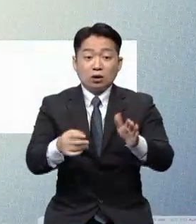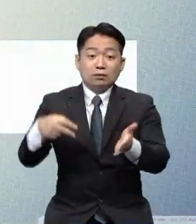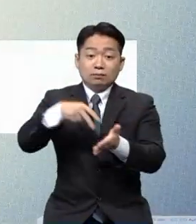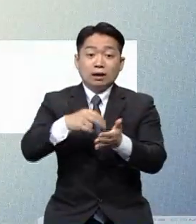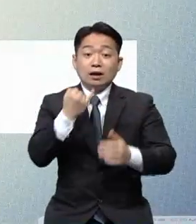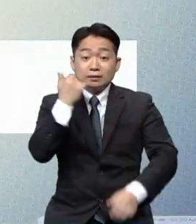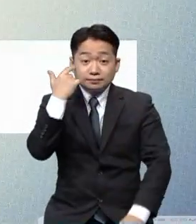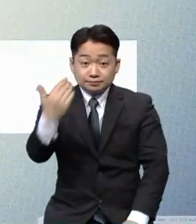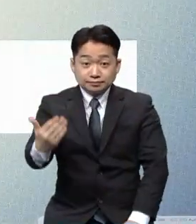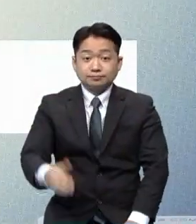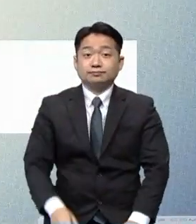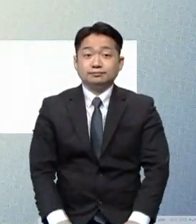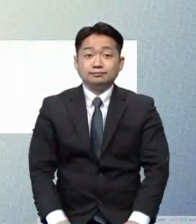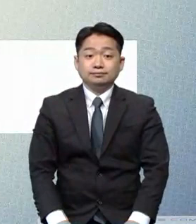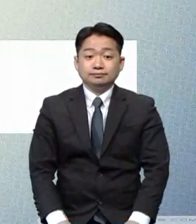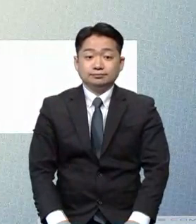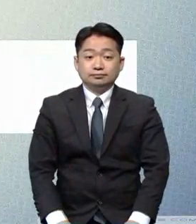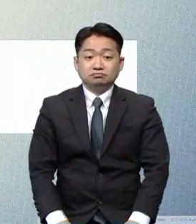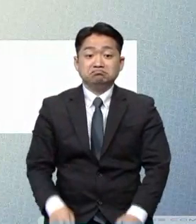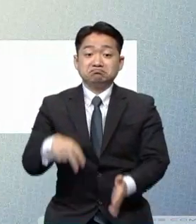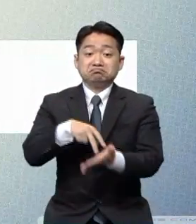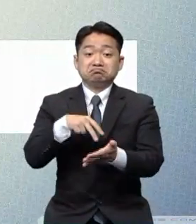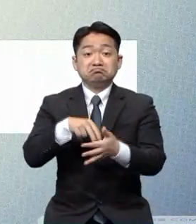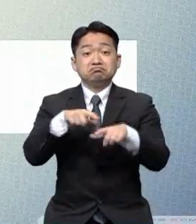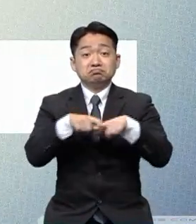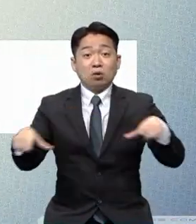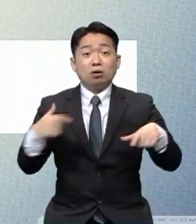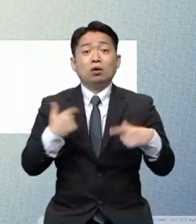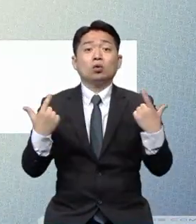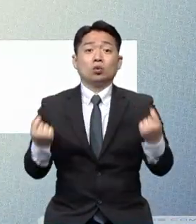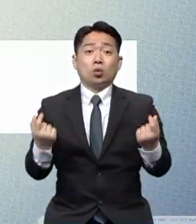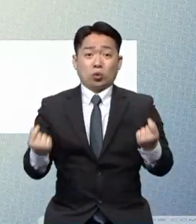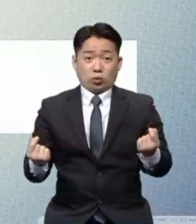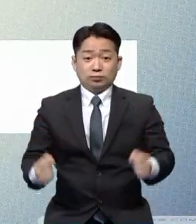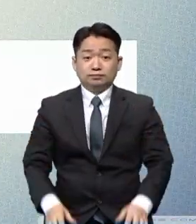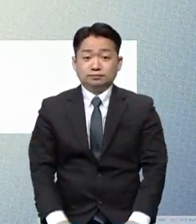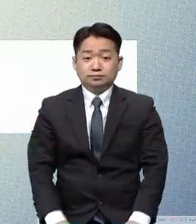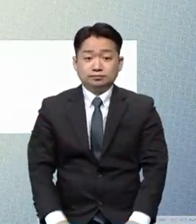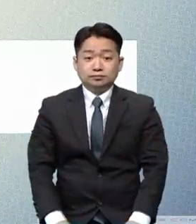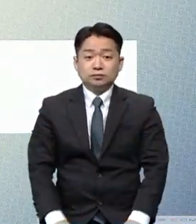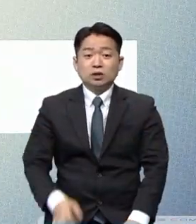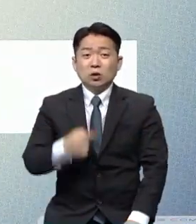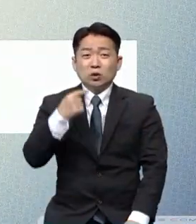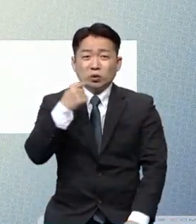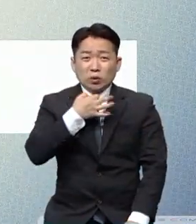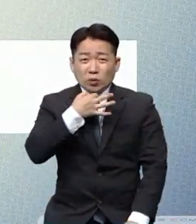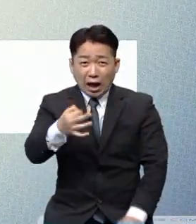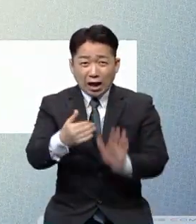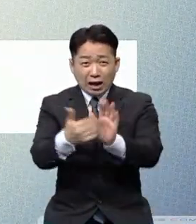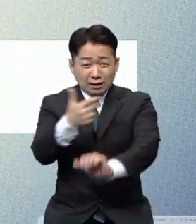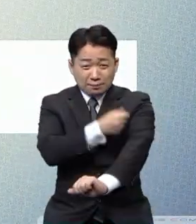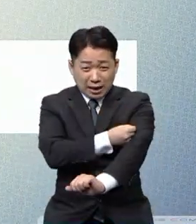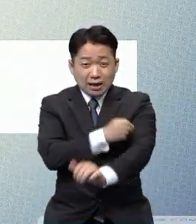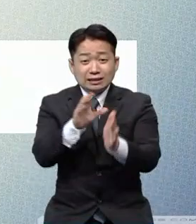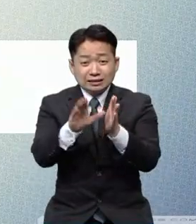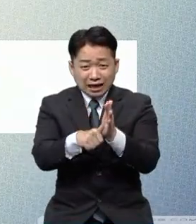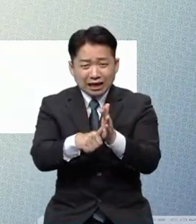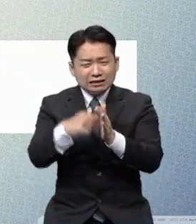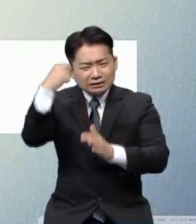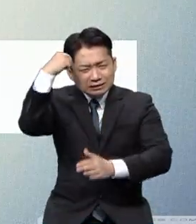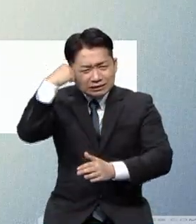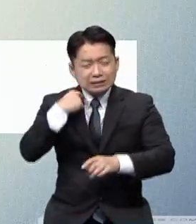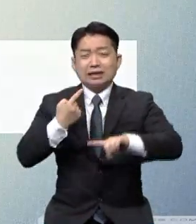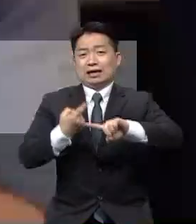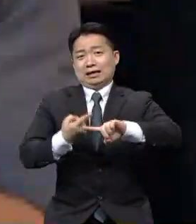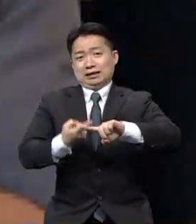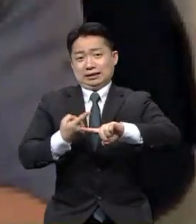일어나서는 좀 어떠셨어요, 몸 상태가? 일어났을 때도 저는 평소랑 똑같았는데 독감 예방주사 맞을 때랑 같은